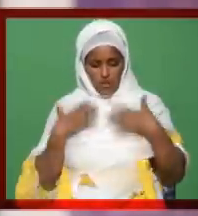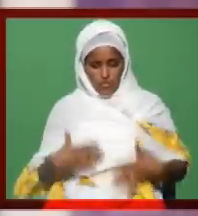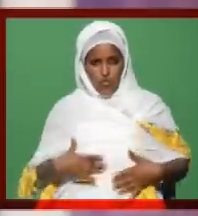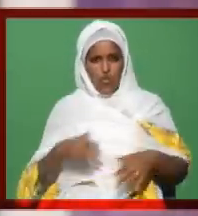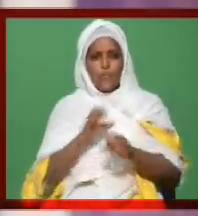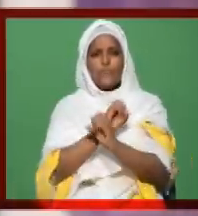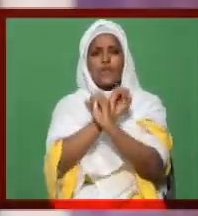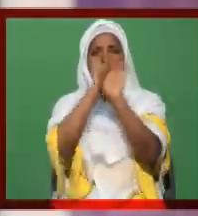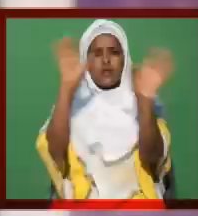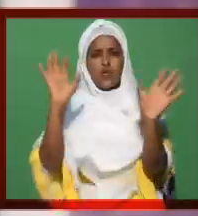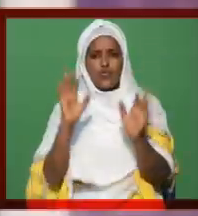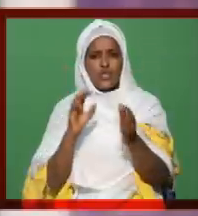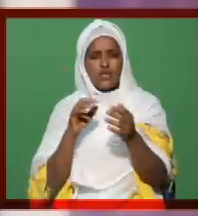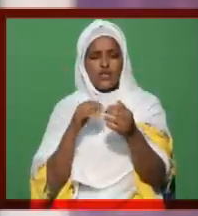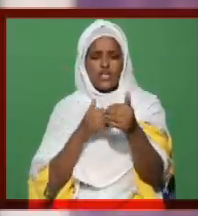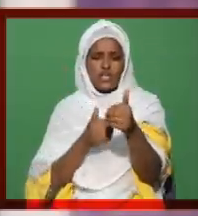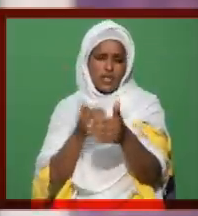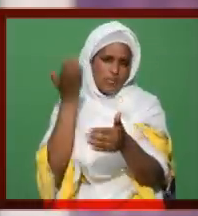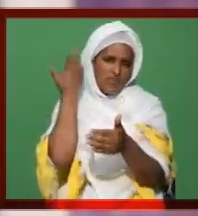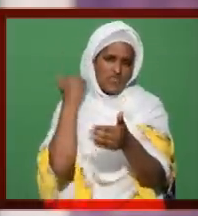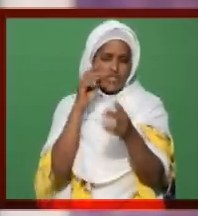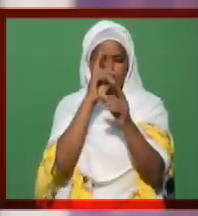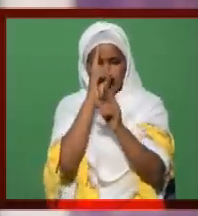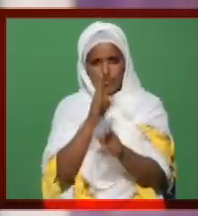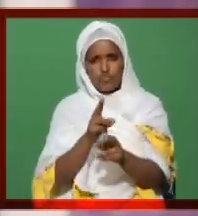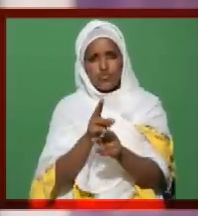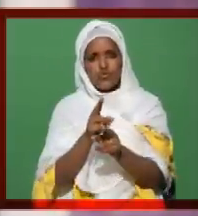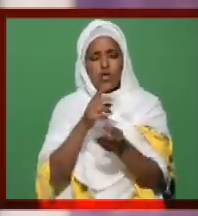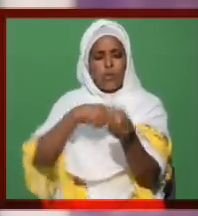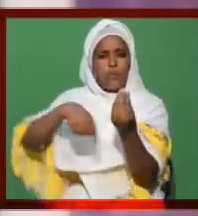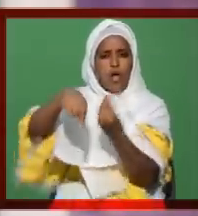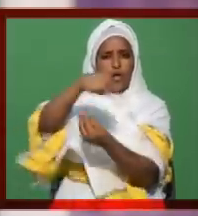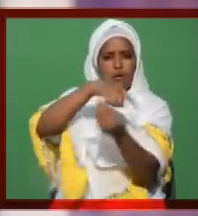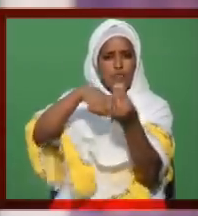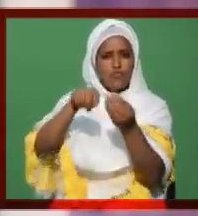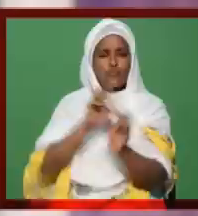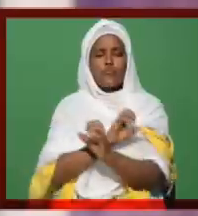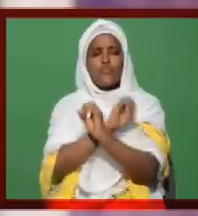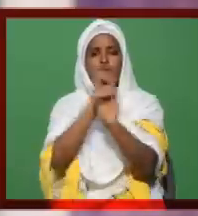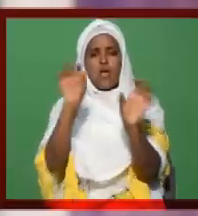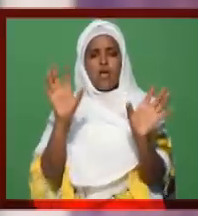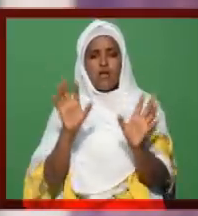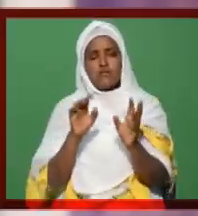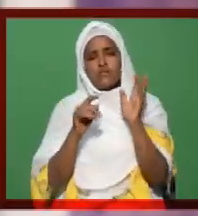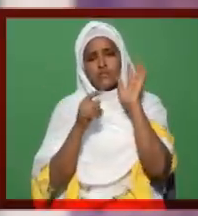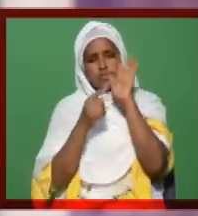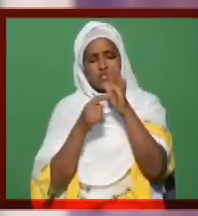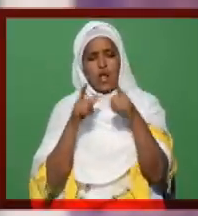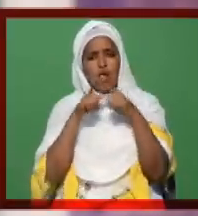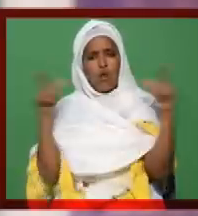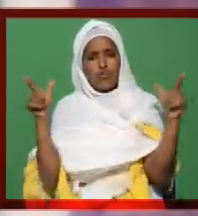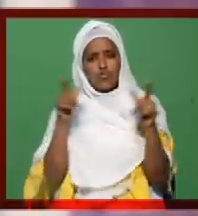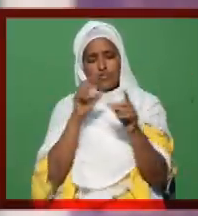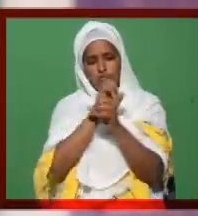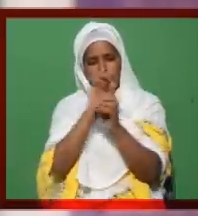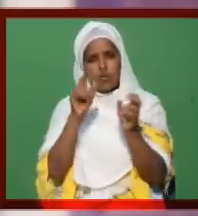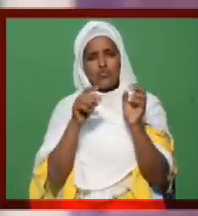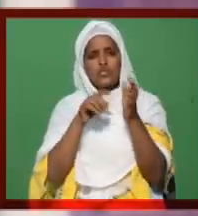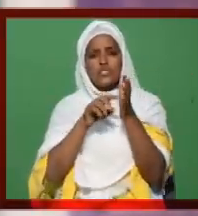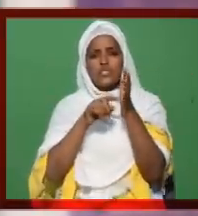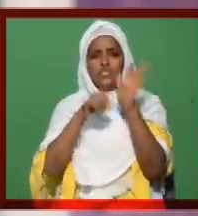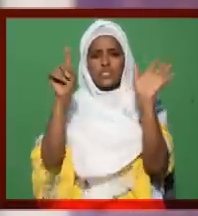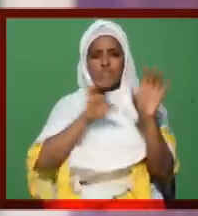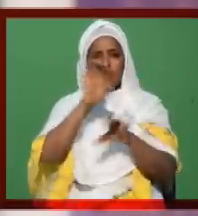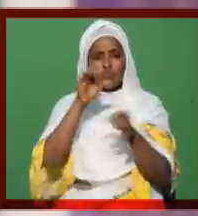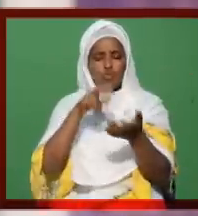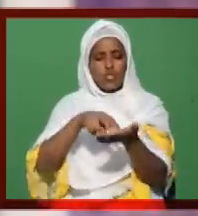የቀደመ ክብሩን እንዳል በአካባቢውም በብርሃን የሚያጥለቀልቀውን ታላቁን ብርሃኑን ክብሩን ገልጾ ነው የተነሳው